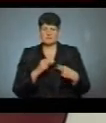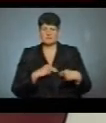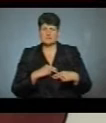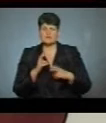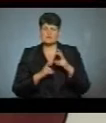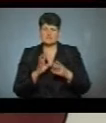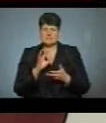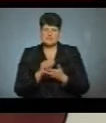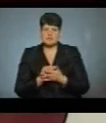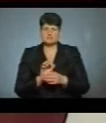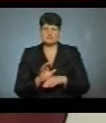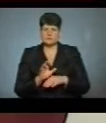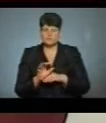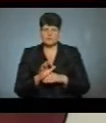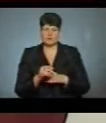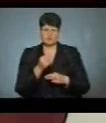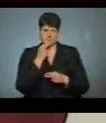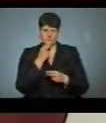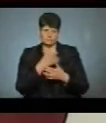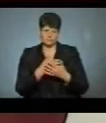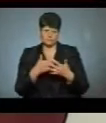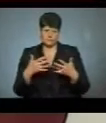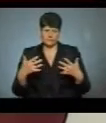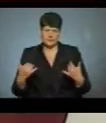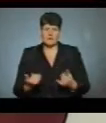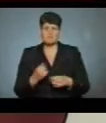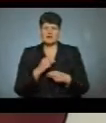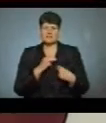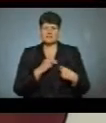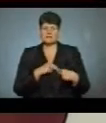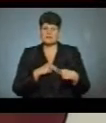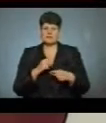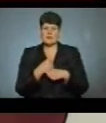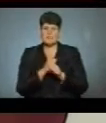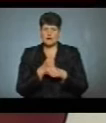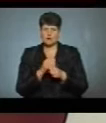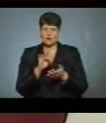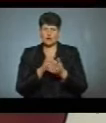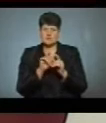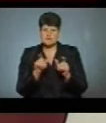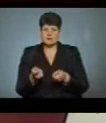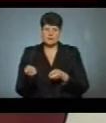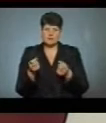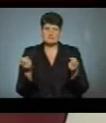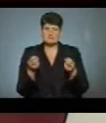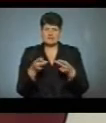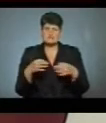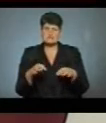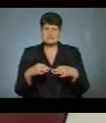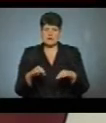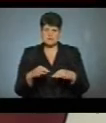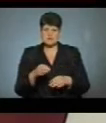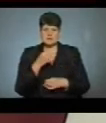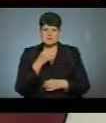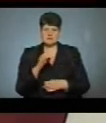виготовленням продукції, харчування, працівників аптеки і лабораторного центру привозять спецтранспортом. Про це розповів міський голова Тернополя Сергій